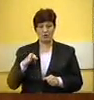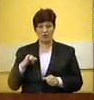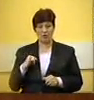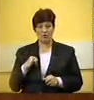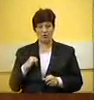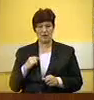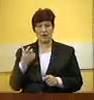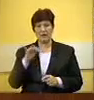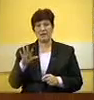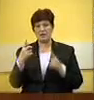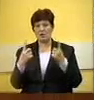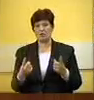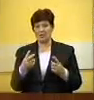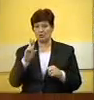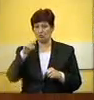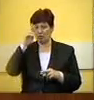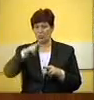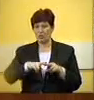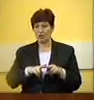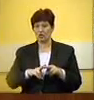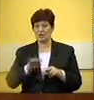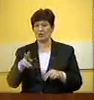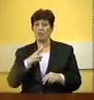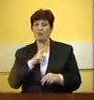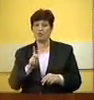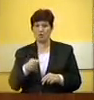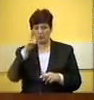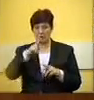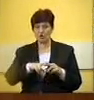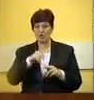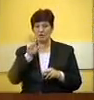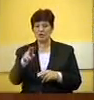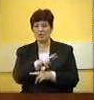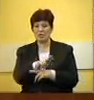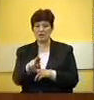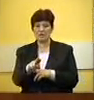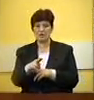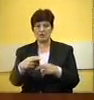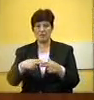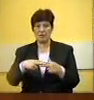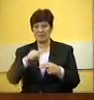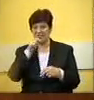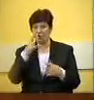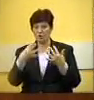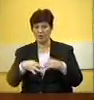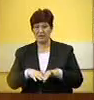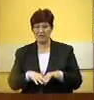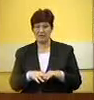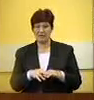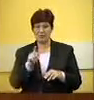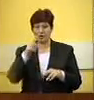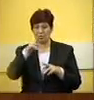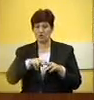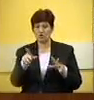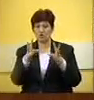Vojvodine, ali njihov status moramo rešiti. Njihovu imovinu moramo rešiti i njihovu nadležnost pri vodoprivredi moramo rešiti. I oto